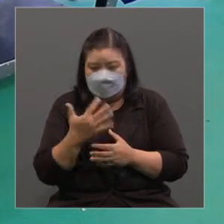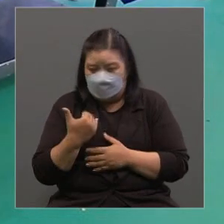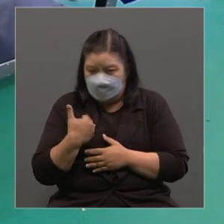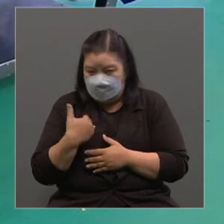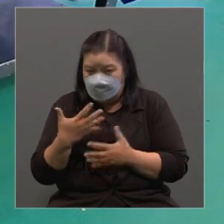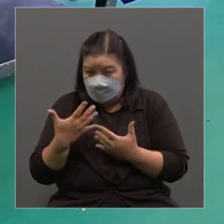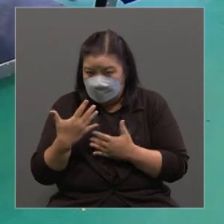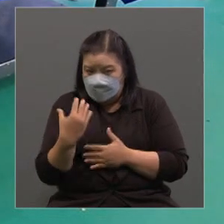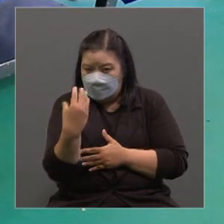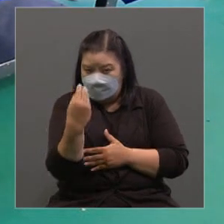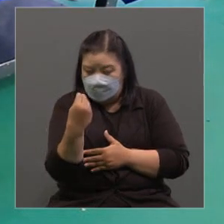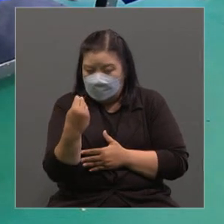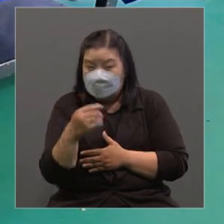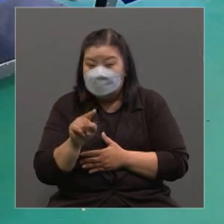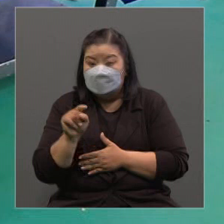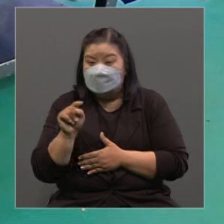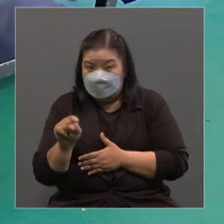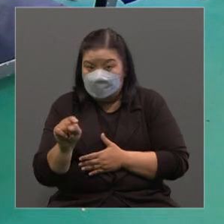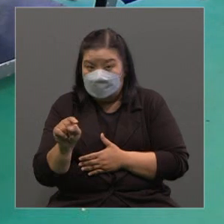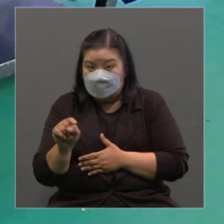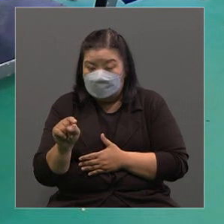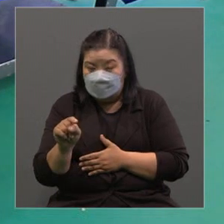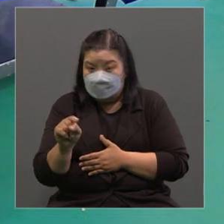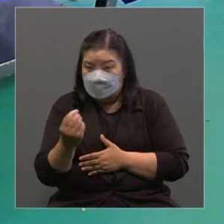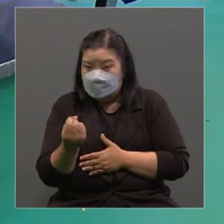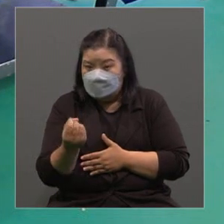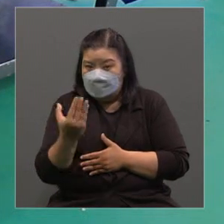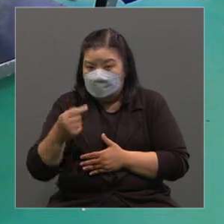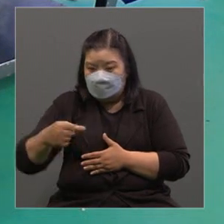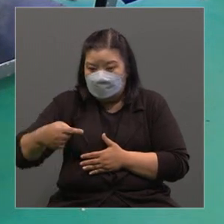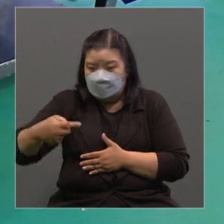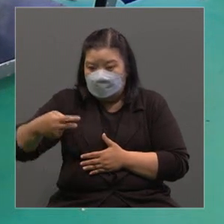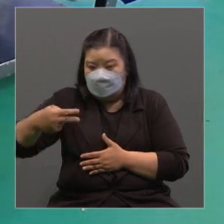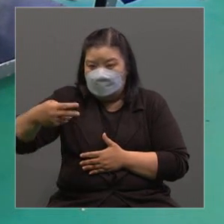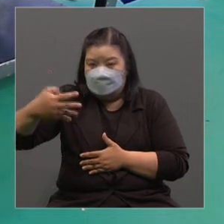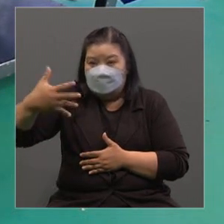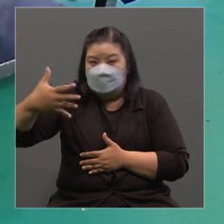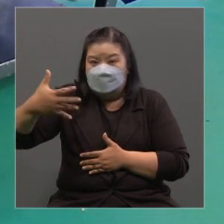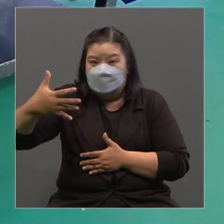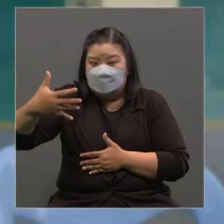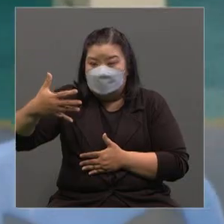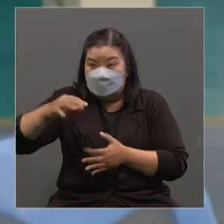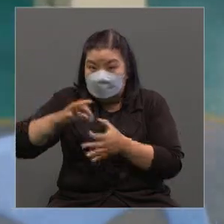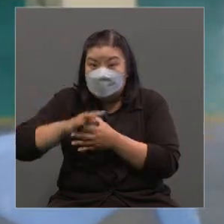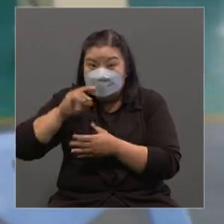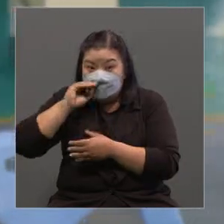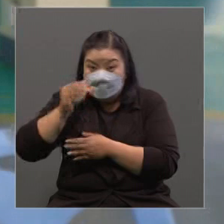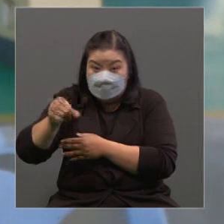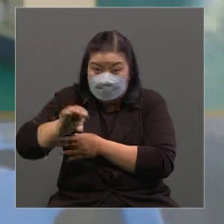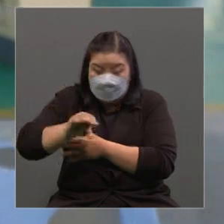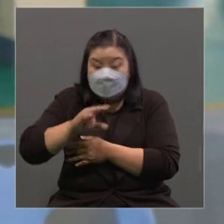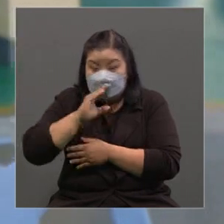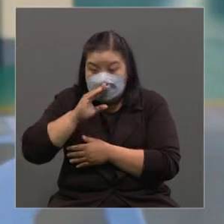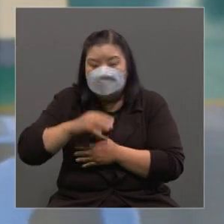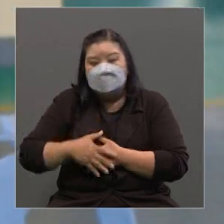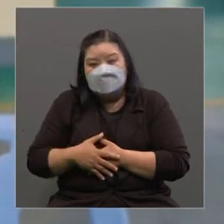ฮีเตอร์นะครับถ้าฮีเตอร์ทำงานนะครับผมไฟตัวนี้ก็จะขึ้นครับนี่เป็นปุ่มของไฟการเติมน้ำครับผมถ้าถึงเวลาเติมน้ำ